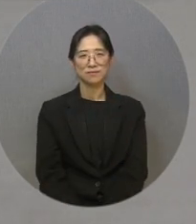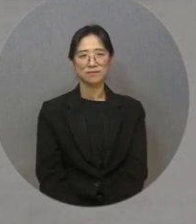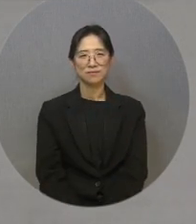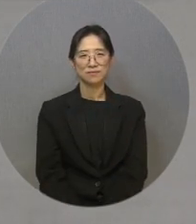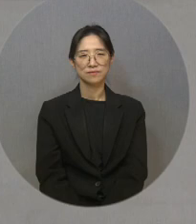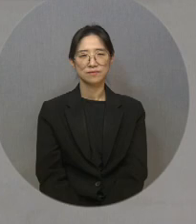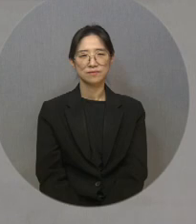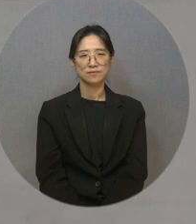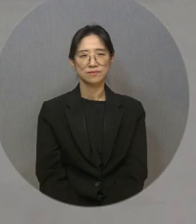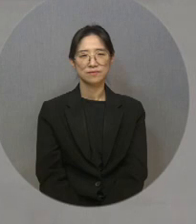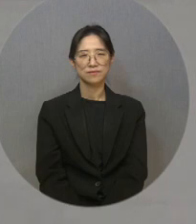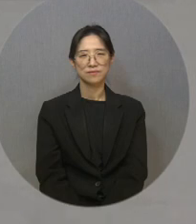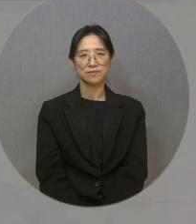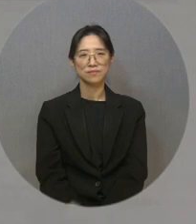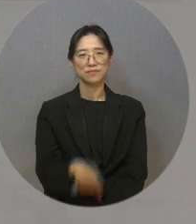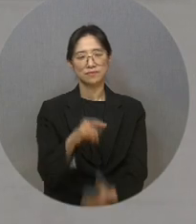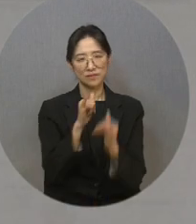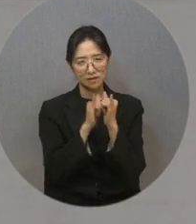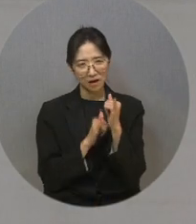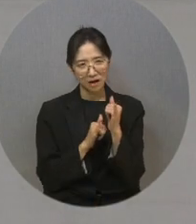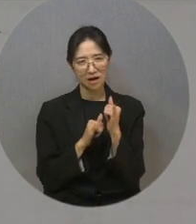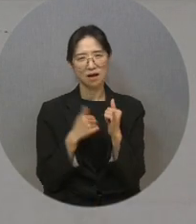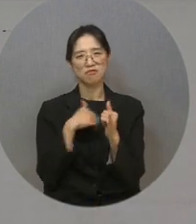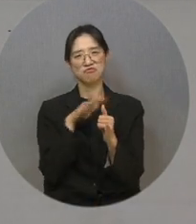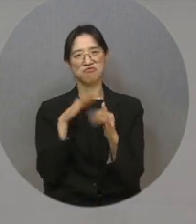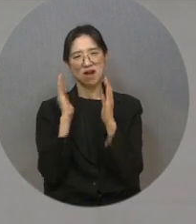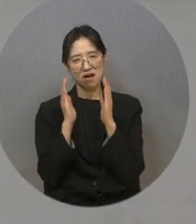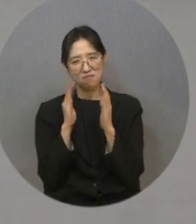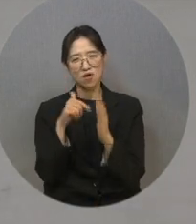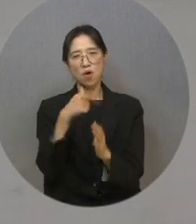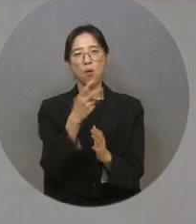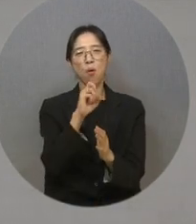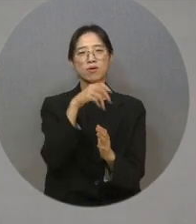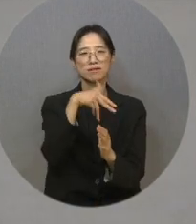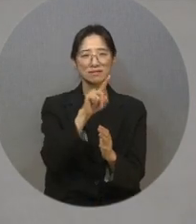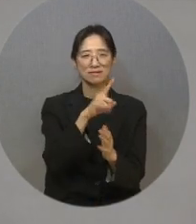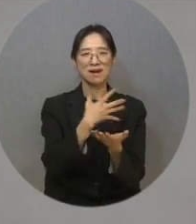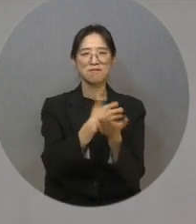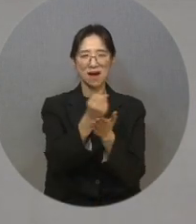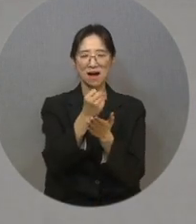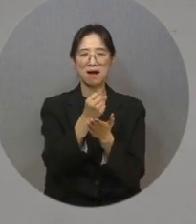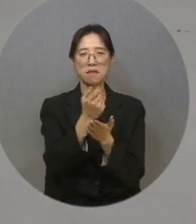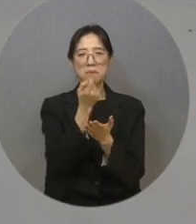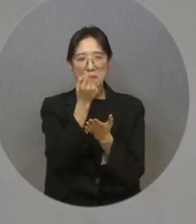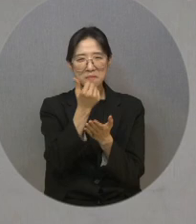그 우리의 역사와 우리의 학문을 공자가 살짝